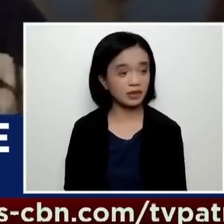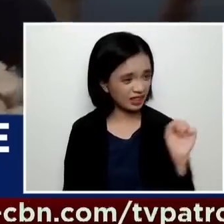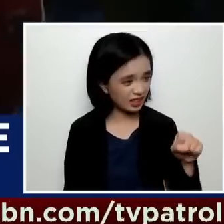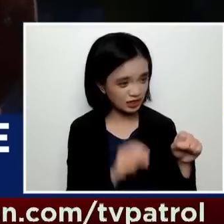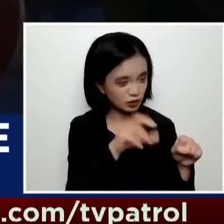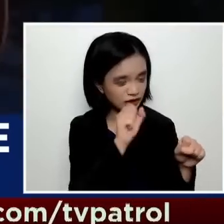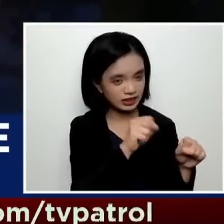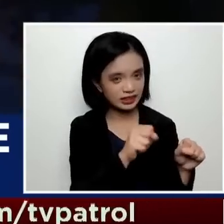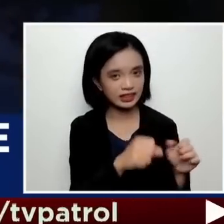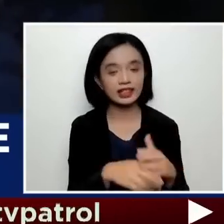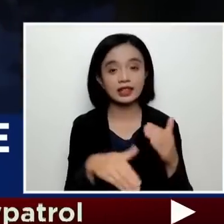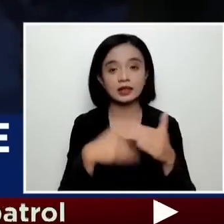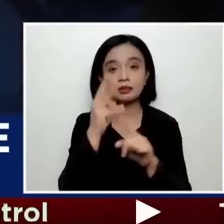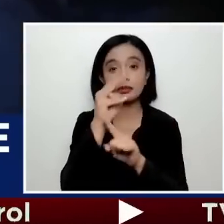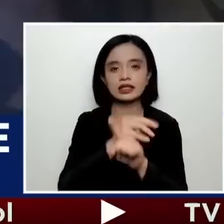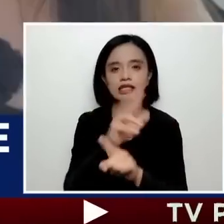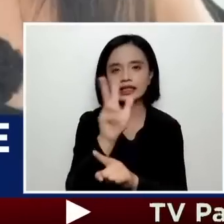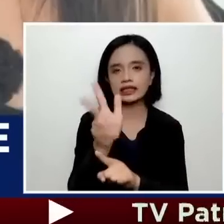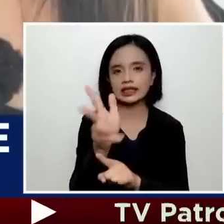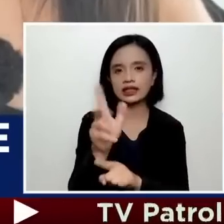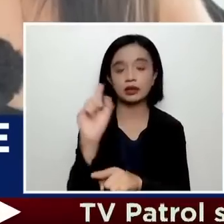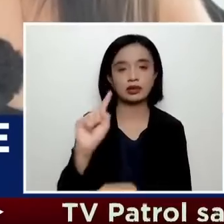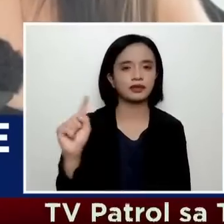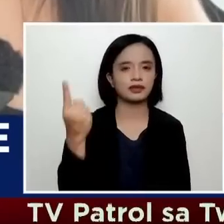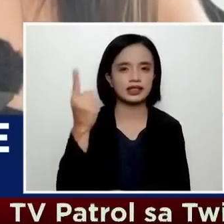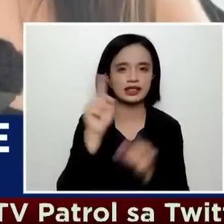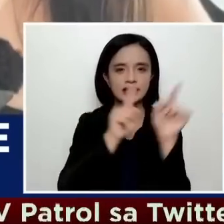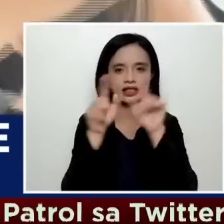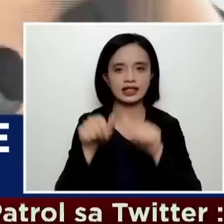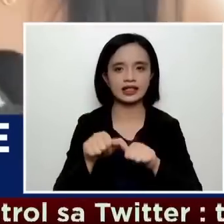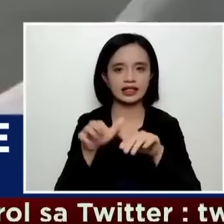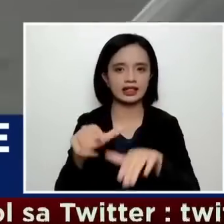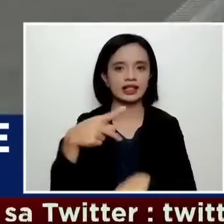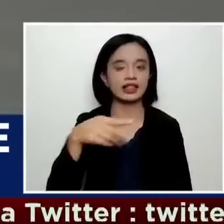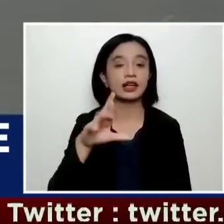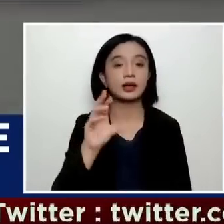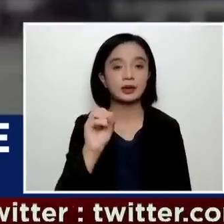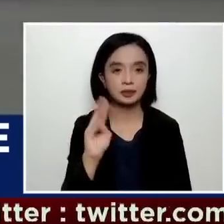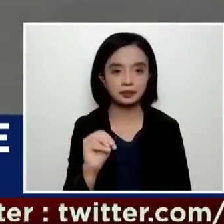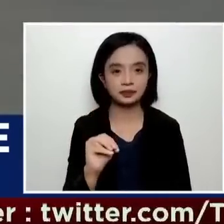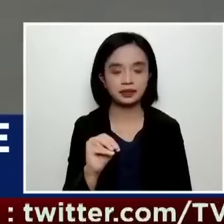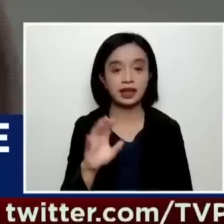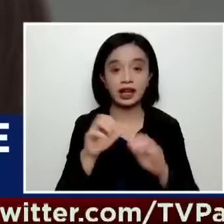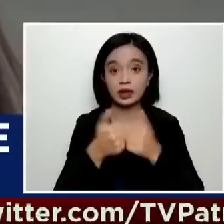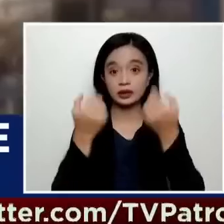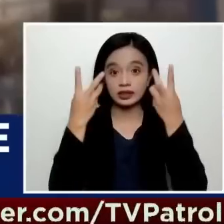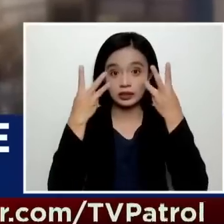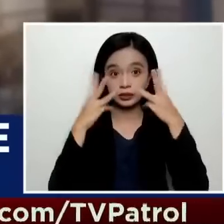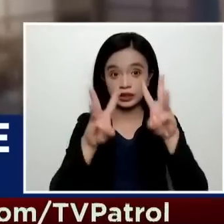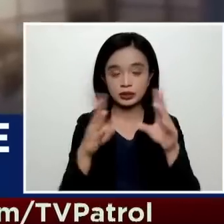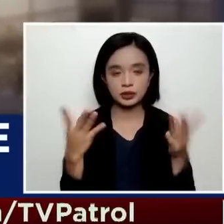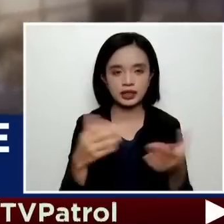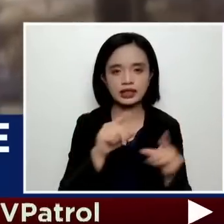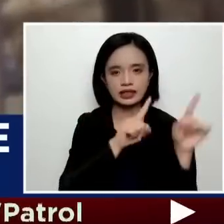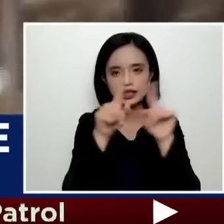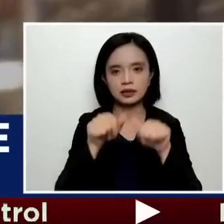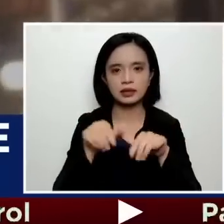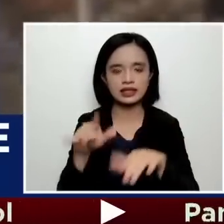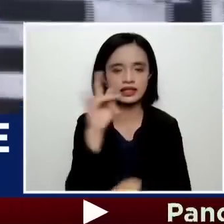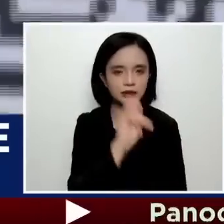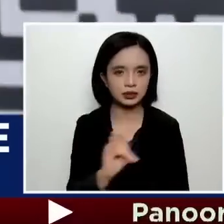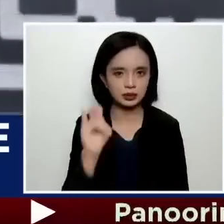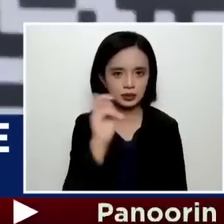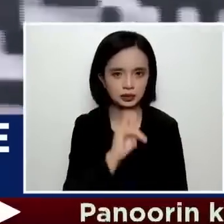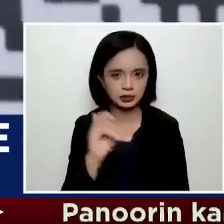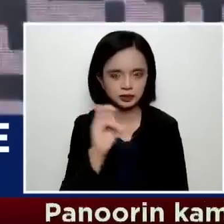Yes or yes. So March 30, gagawin ang kauna-unahang Star Magical Prom na mapapanood via live stream sa Star Magic YouTube channel.